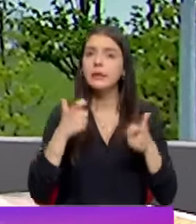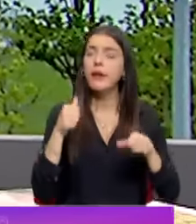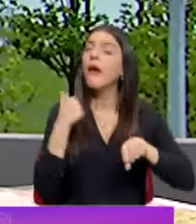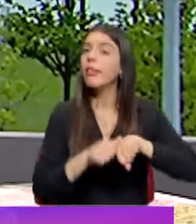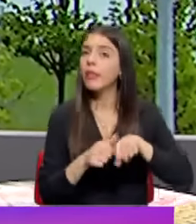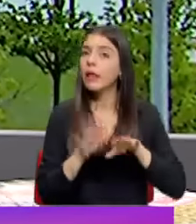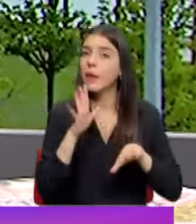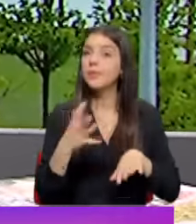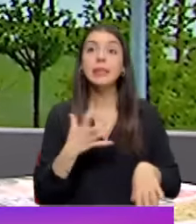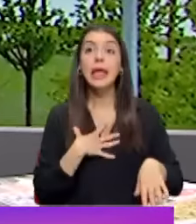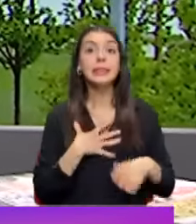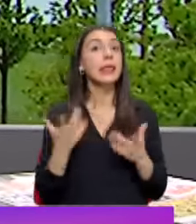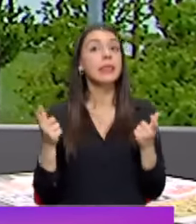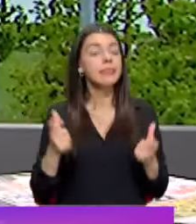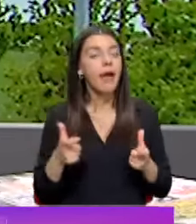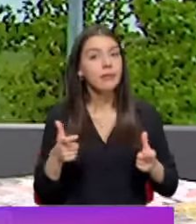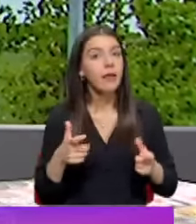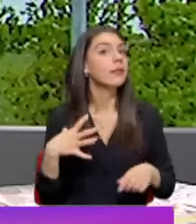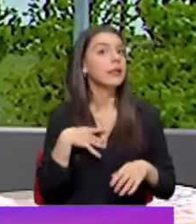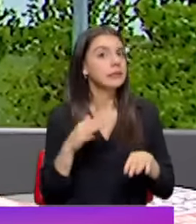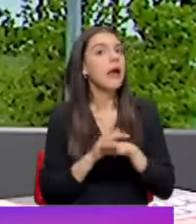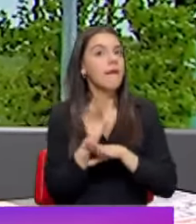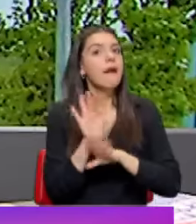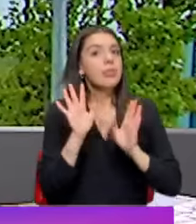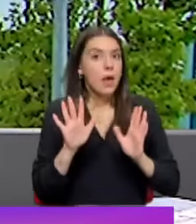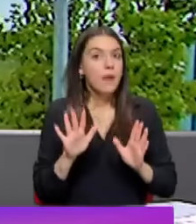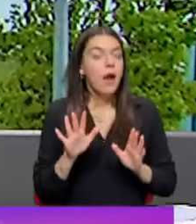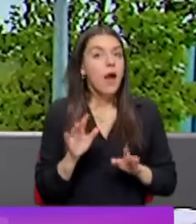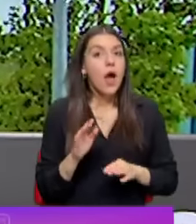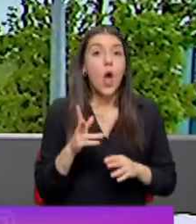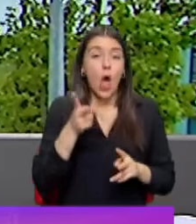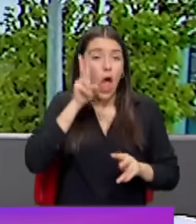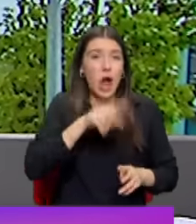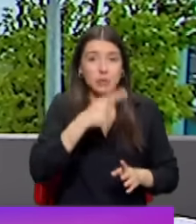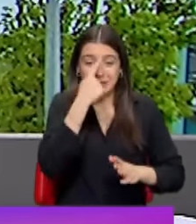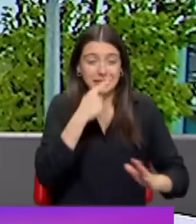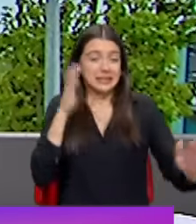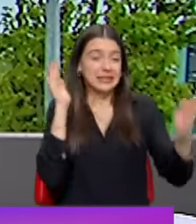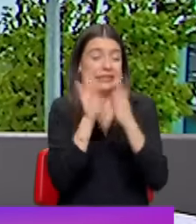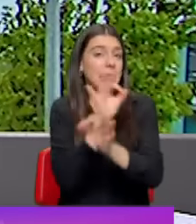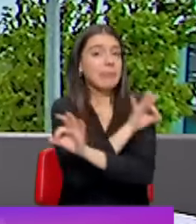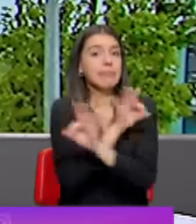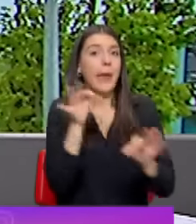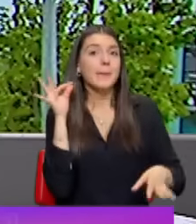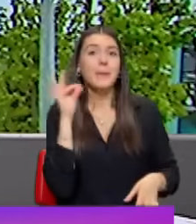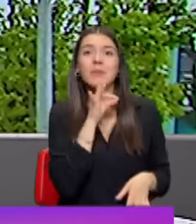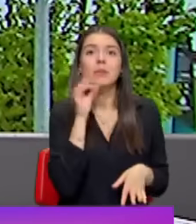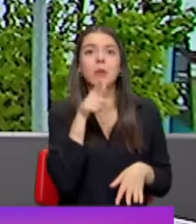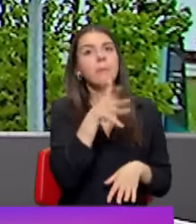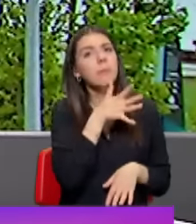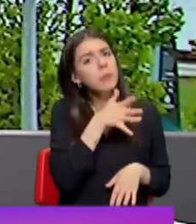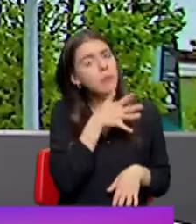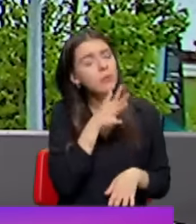neyse ki sağ salim hayatta ama ölümle burun buruna geldi ve bunu bile bile